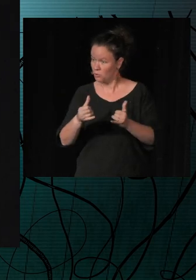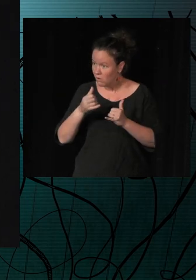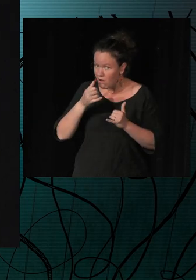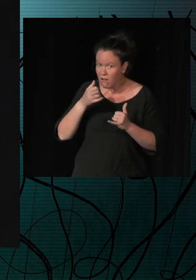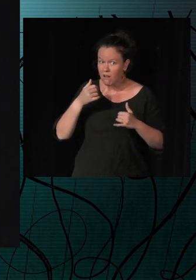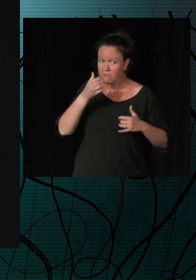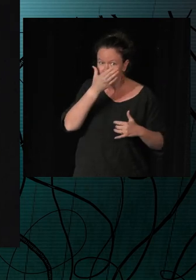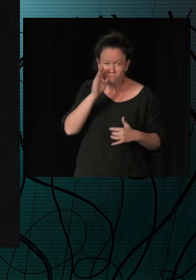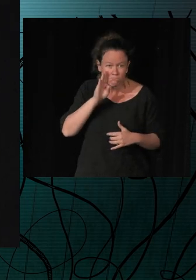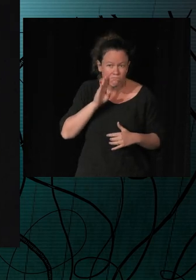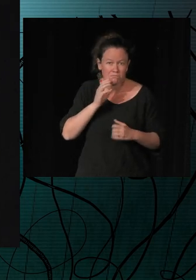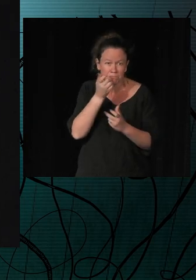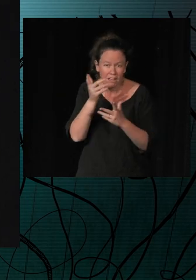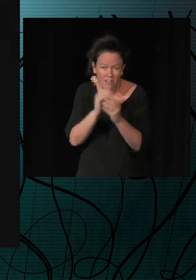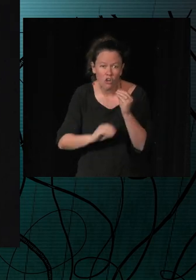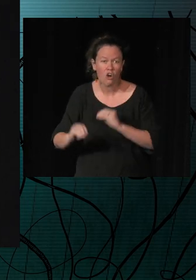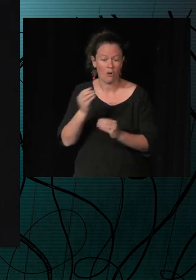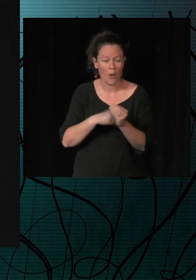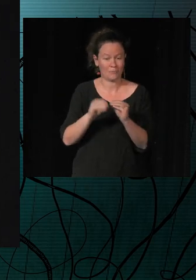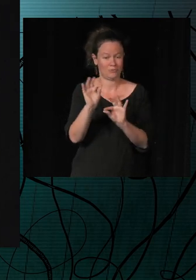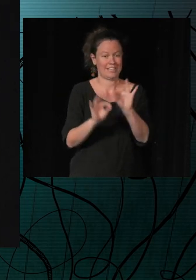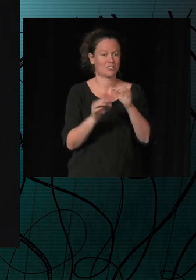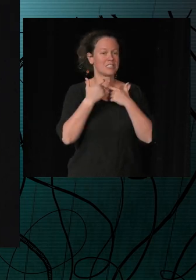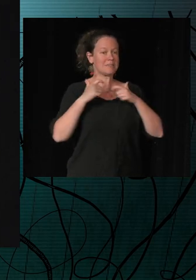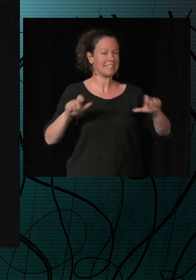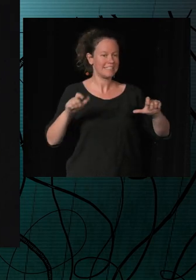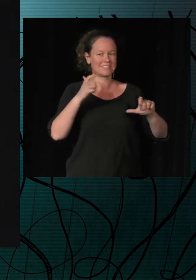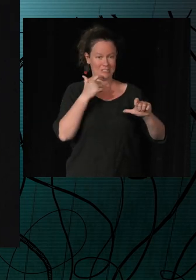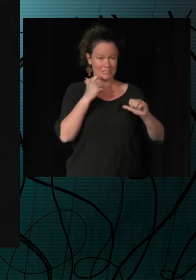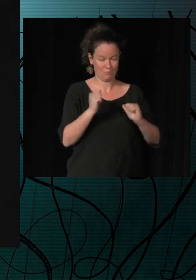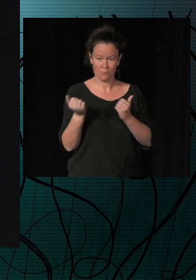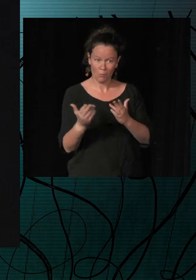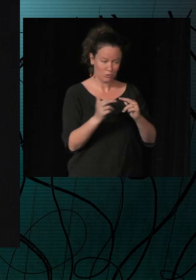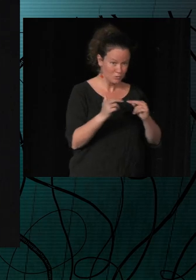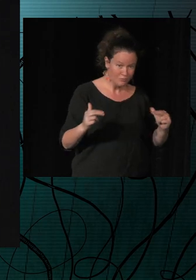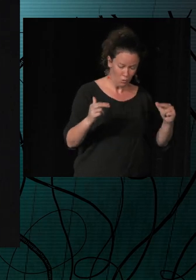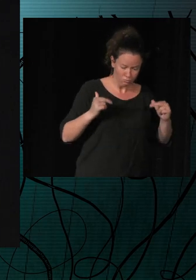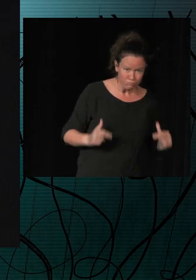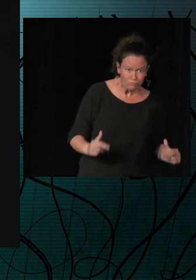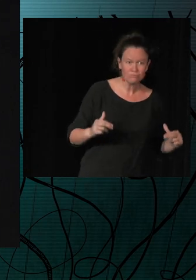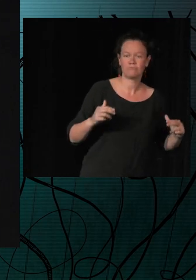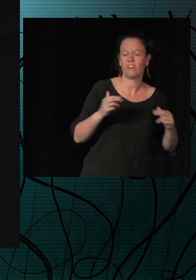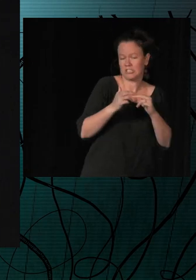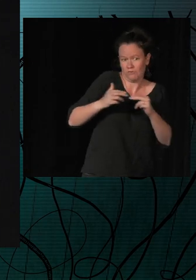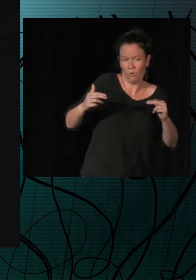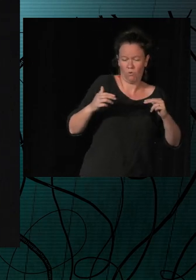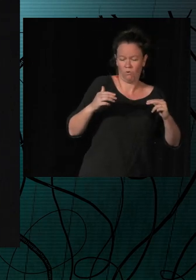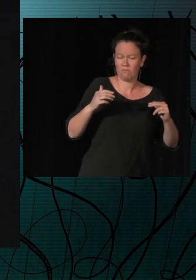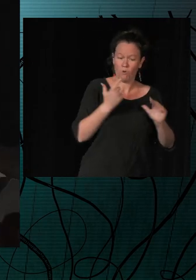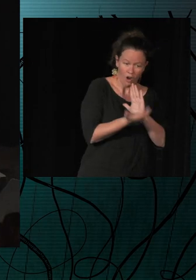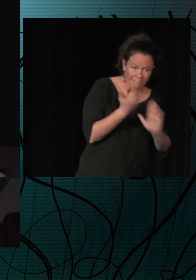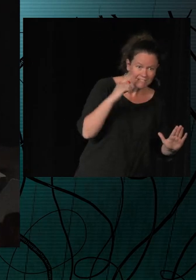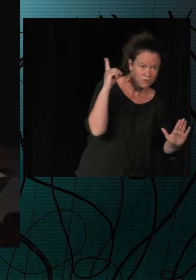a ajouté ensuite des options d'accessibilité qui faisaent que bon si on voulait le faire de manière plus simple c'était possible mais c'est intéressant